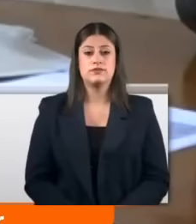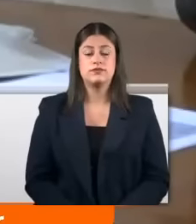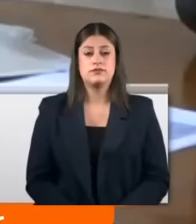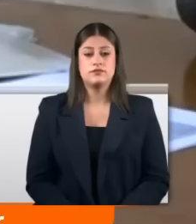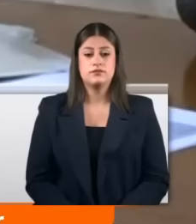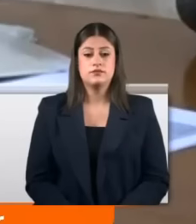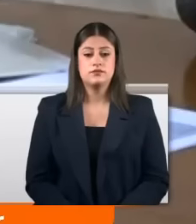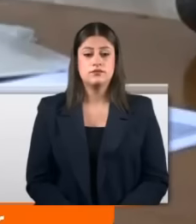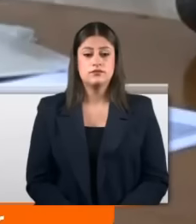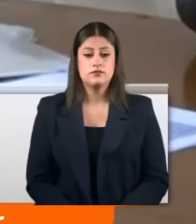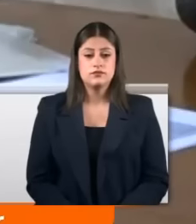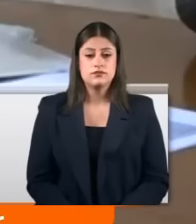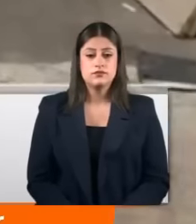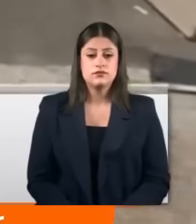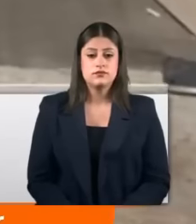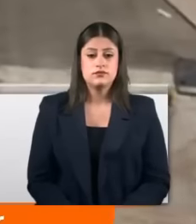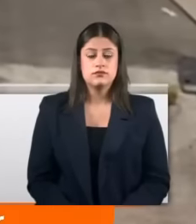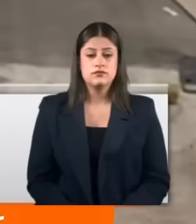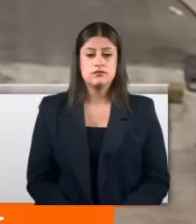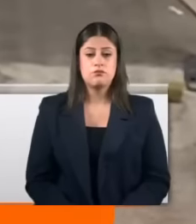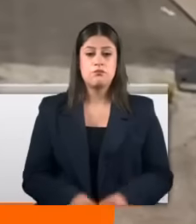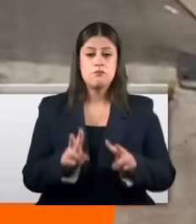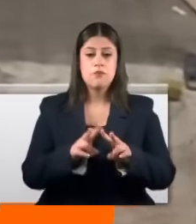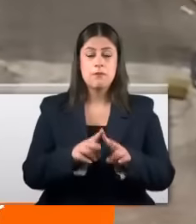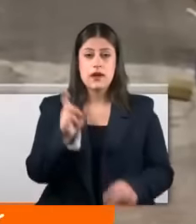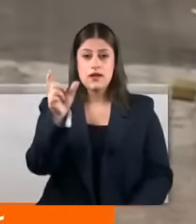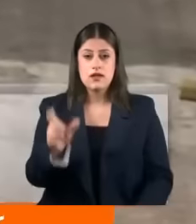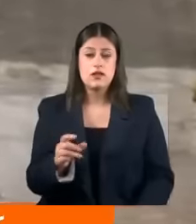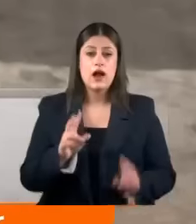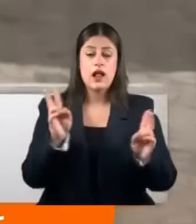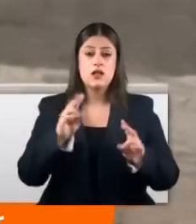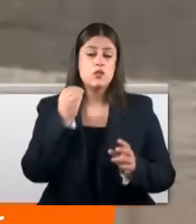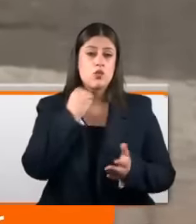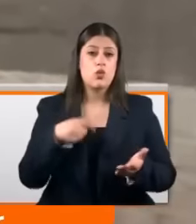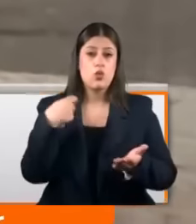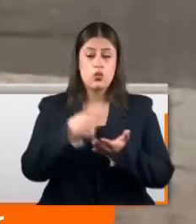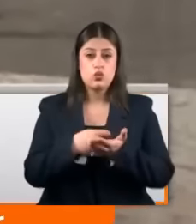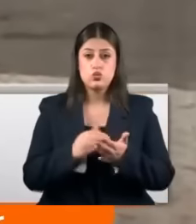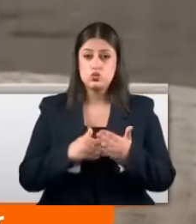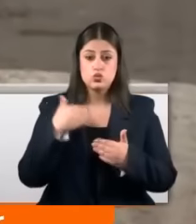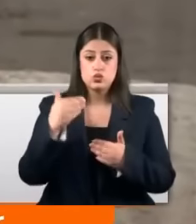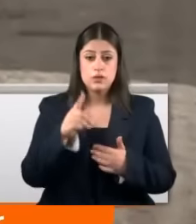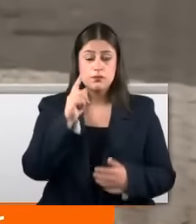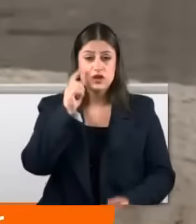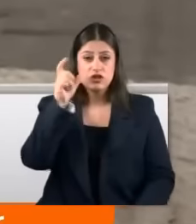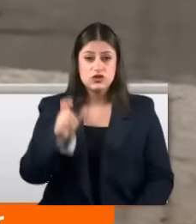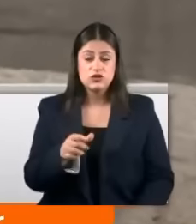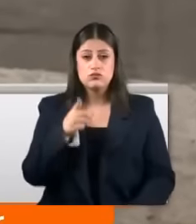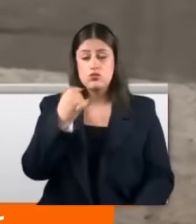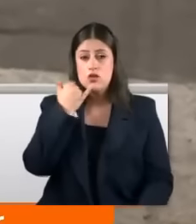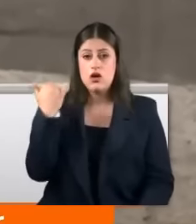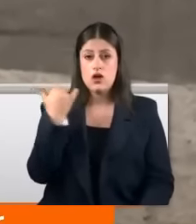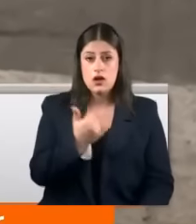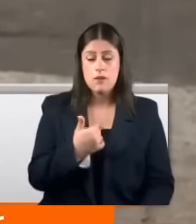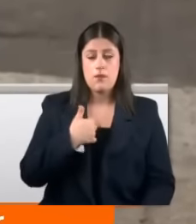kapandı dediler. Ben de rahatlıkla evime geldim. Mehmet Binen elektrik borcunu ödedikten bir süre sonra bir kişi kendisini aradı ve avukat